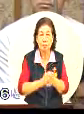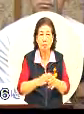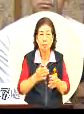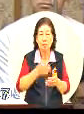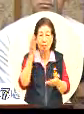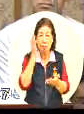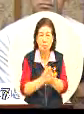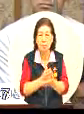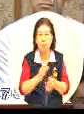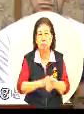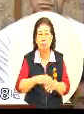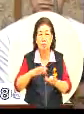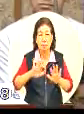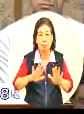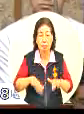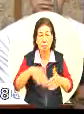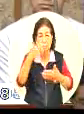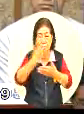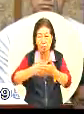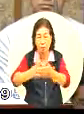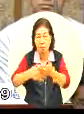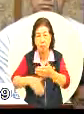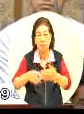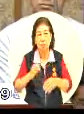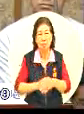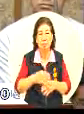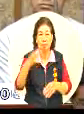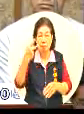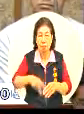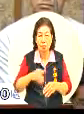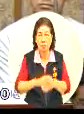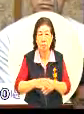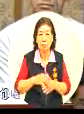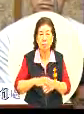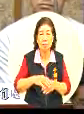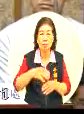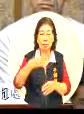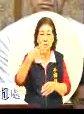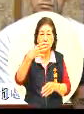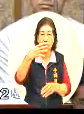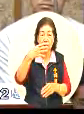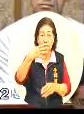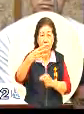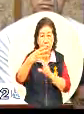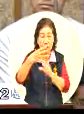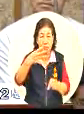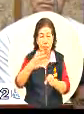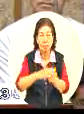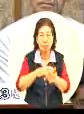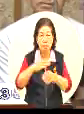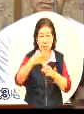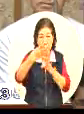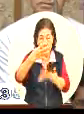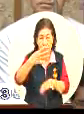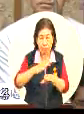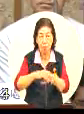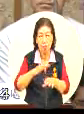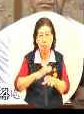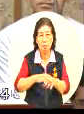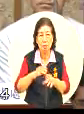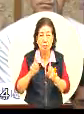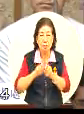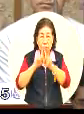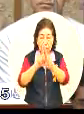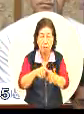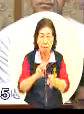状况会比较减轻。那我们也再一次的在上个月底哈就已经去会勘，啊，希望能够再限缩它那个